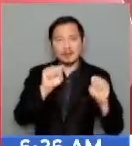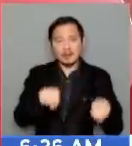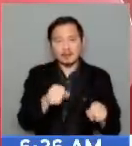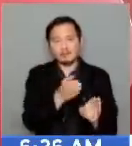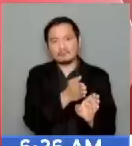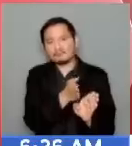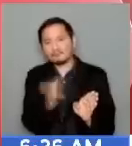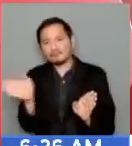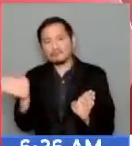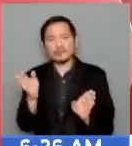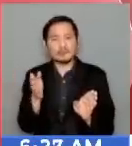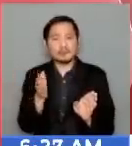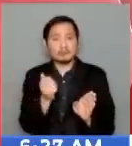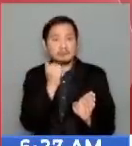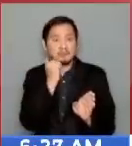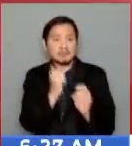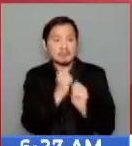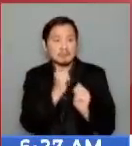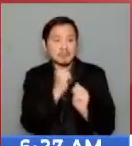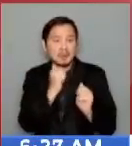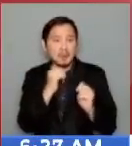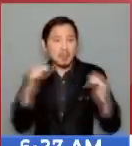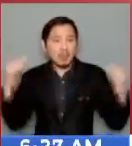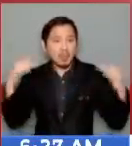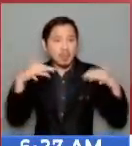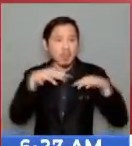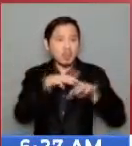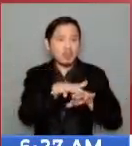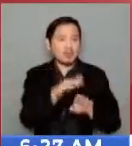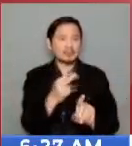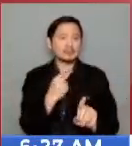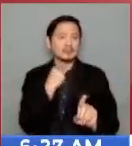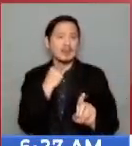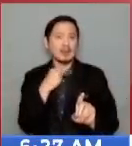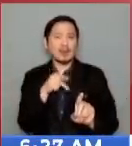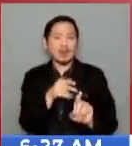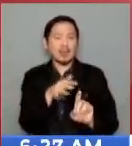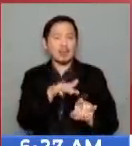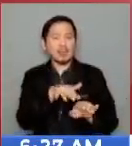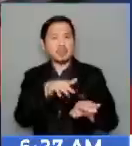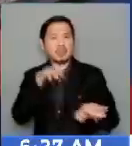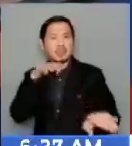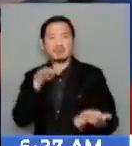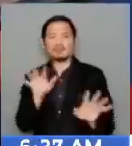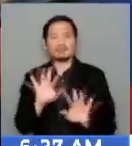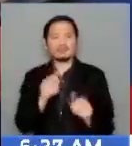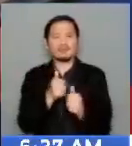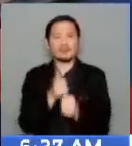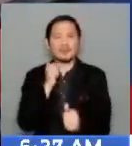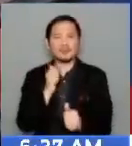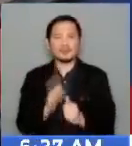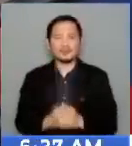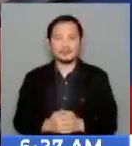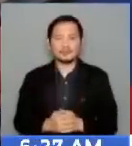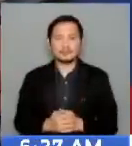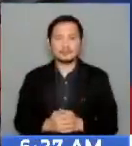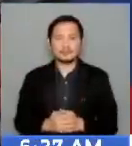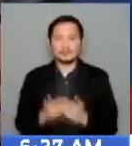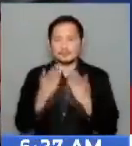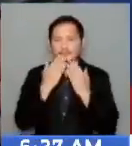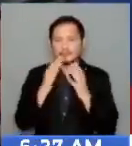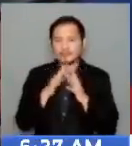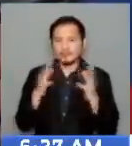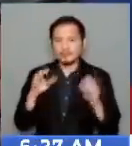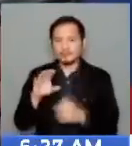at mag-kumpol-kumpol dito sa service road ng EDSA Kamuning. Apo, maraming salamat po sa MMDA Chairman Atty. Romando